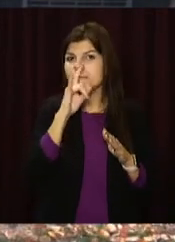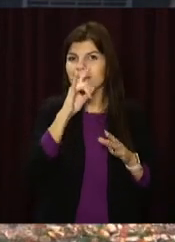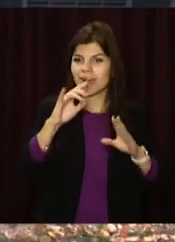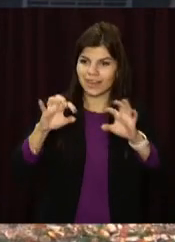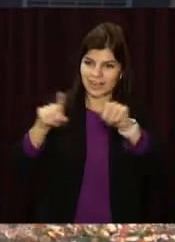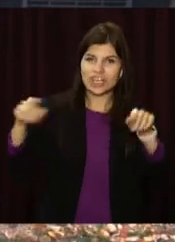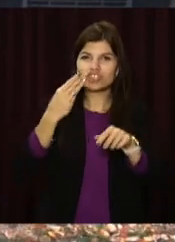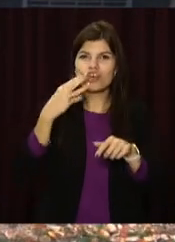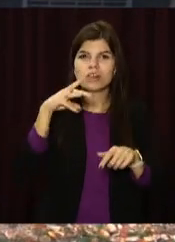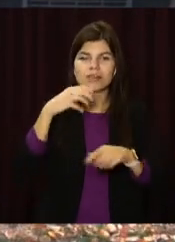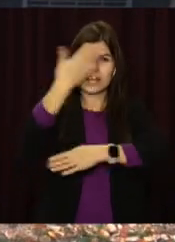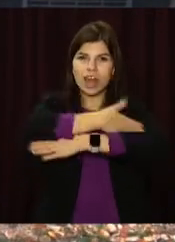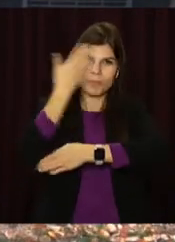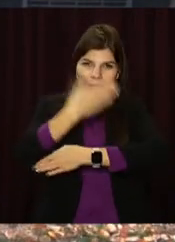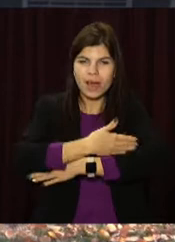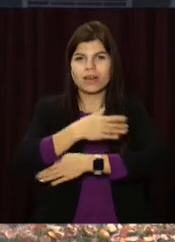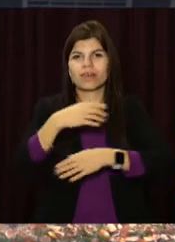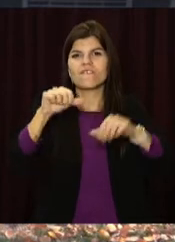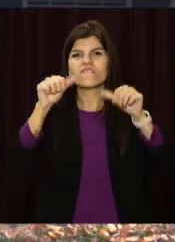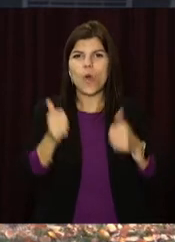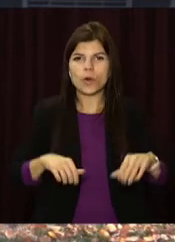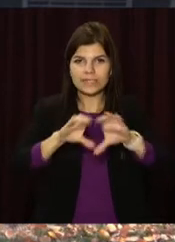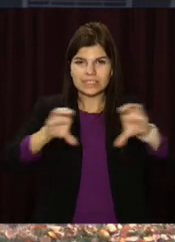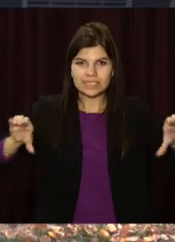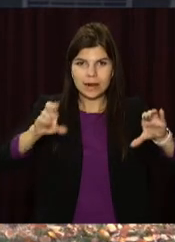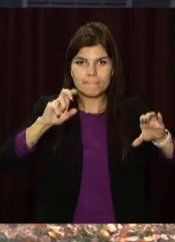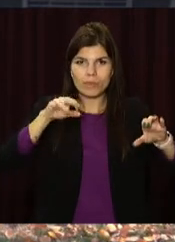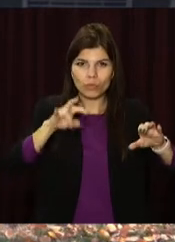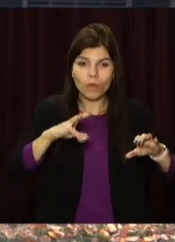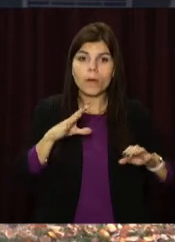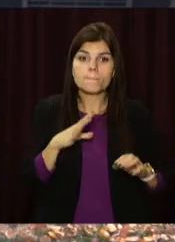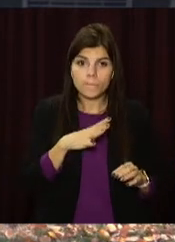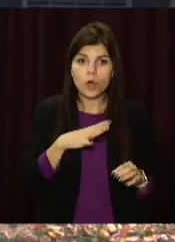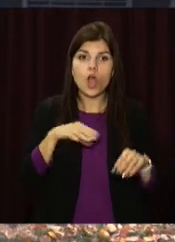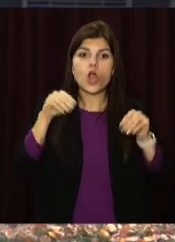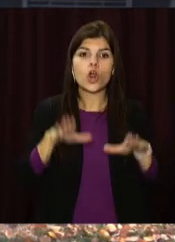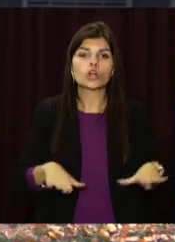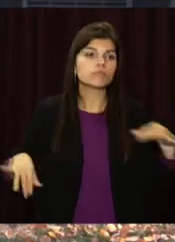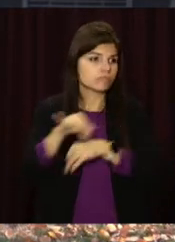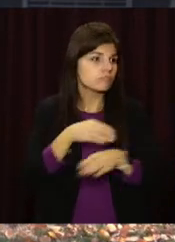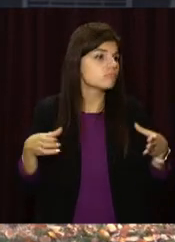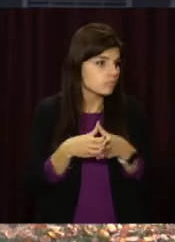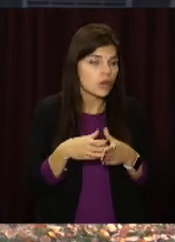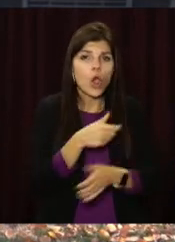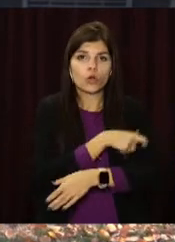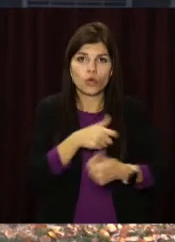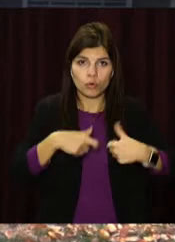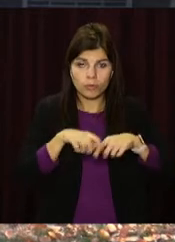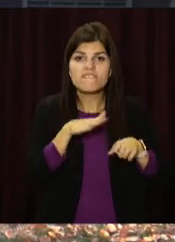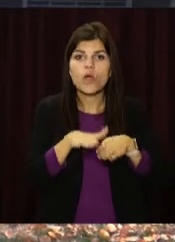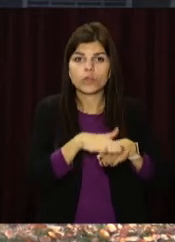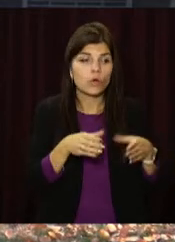форм, шлагбаумів, блоків, прочі. Було проведено колегіальне рішення виконавчим комітетом